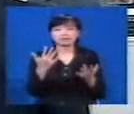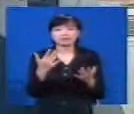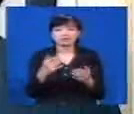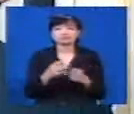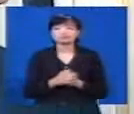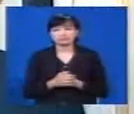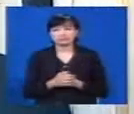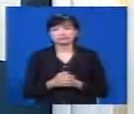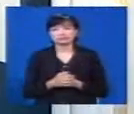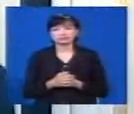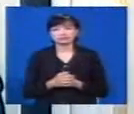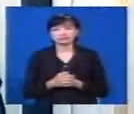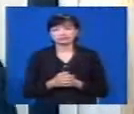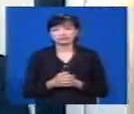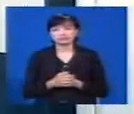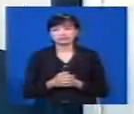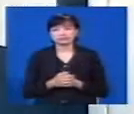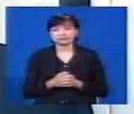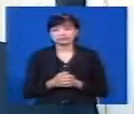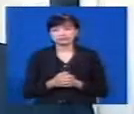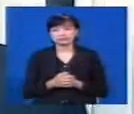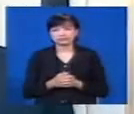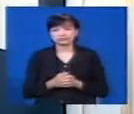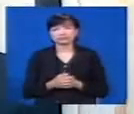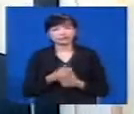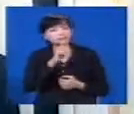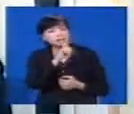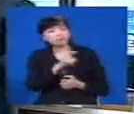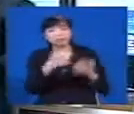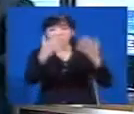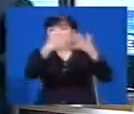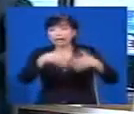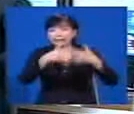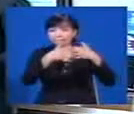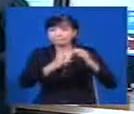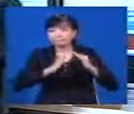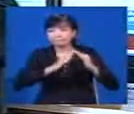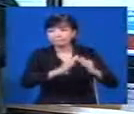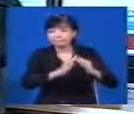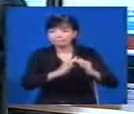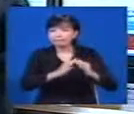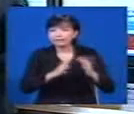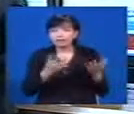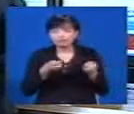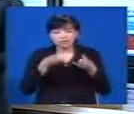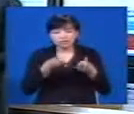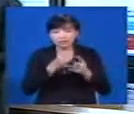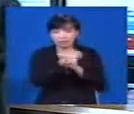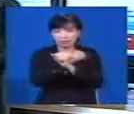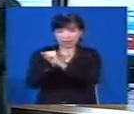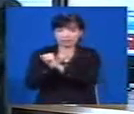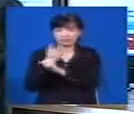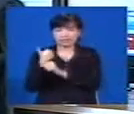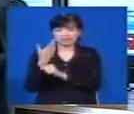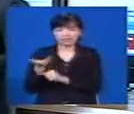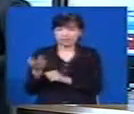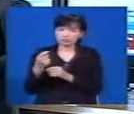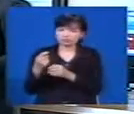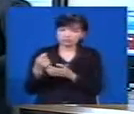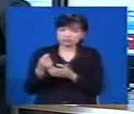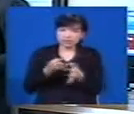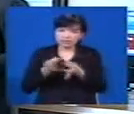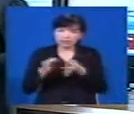านี ้ ทั้งนี่คงอุตสาหกรรมเองแหละครับทางเพราะว่าเองมองอย่างไรมาตรการต่างๆที่เห็นที่อธิบายเนี่ยสร้